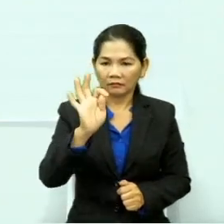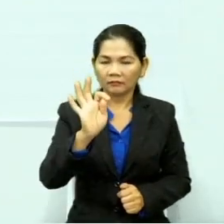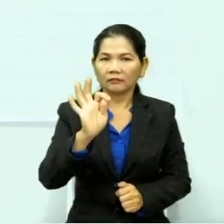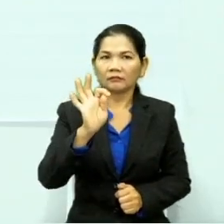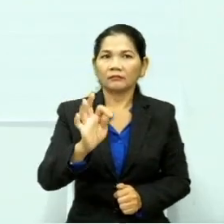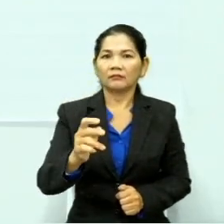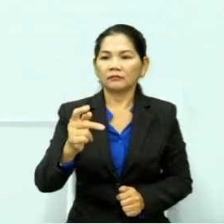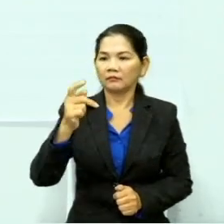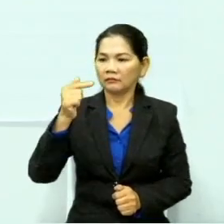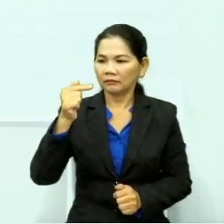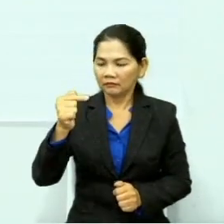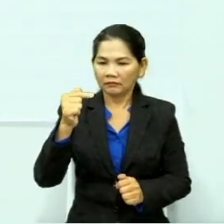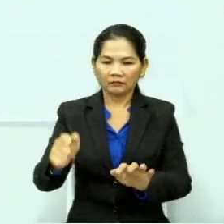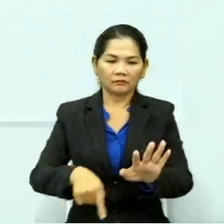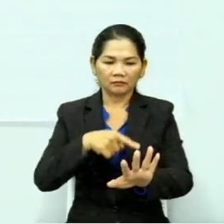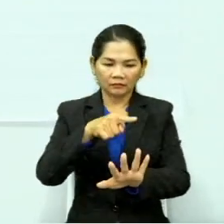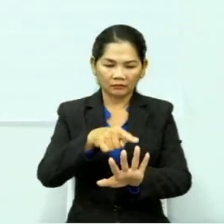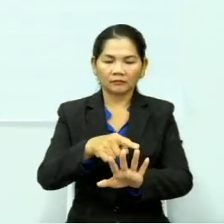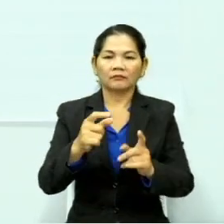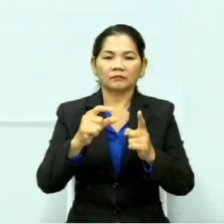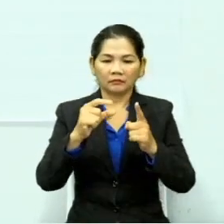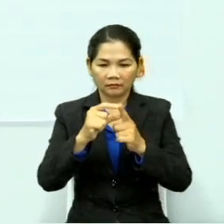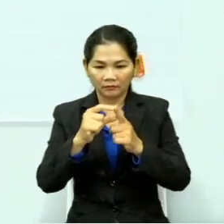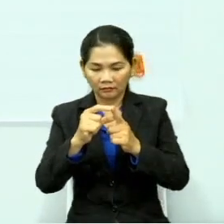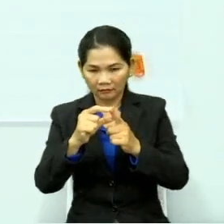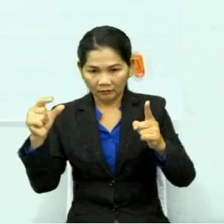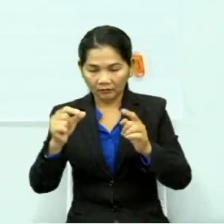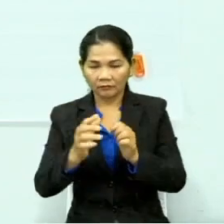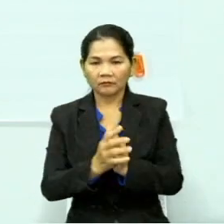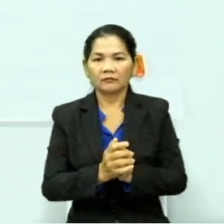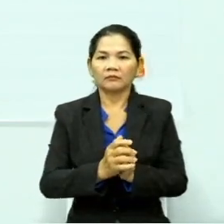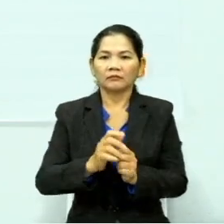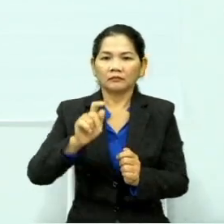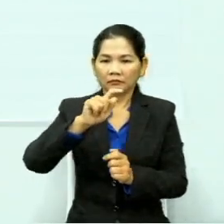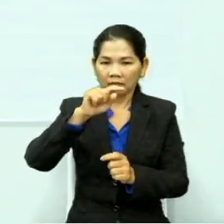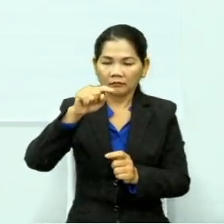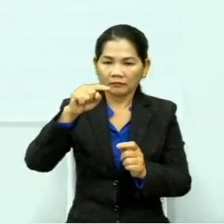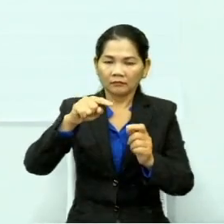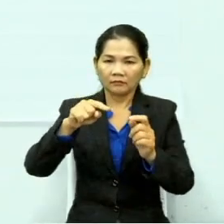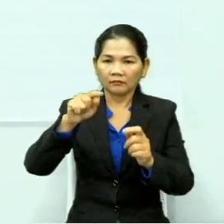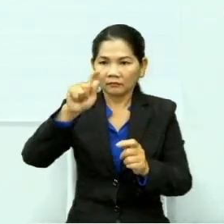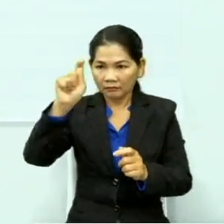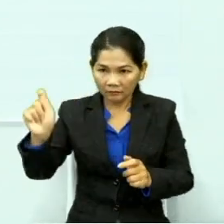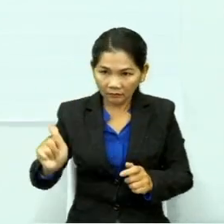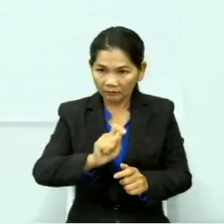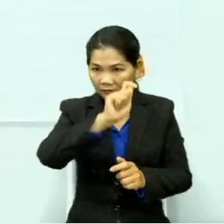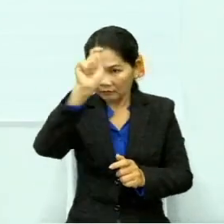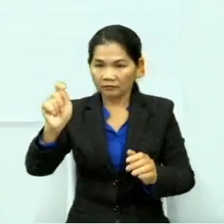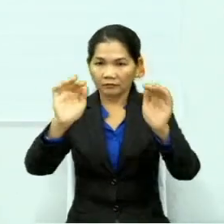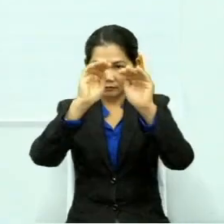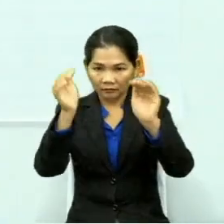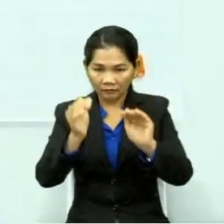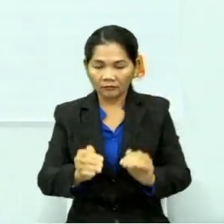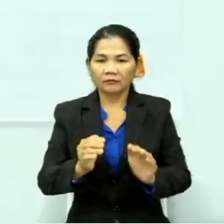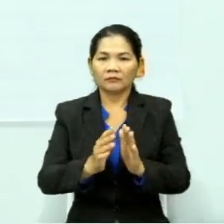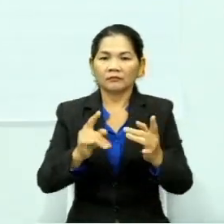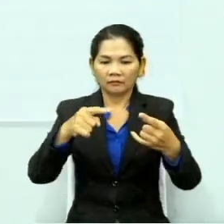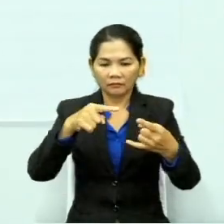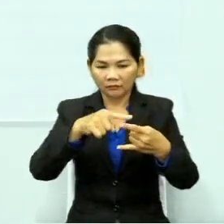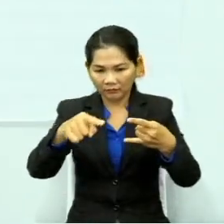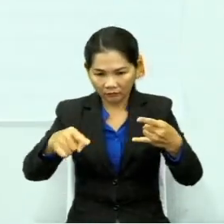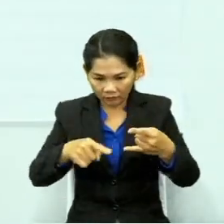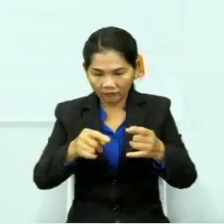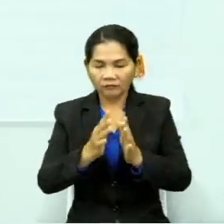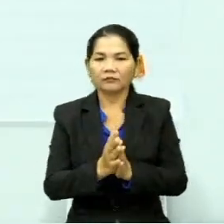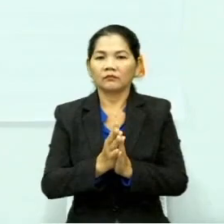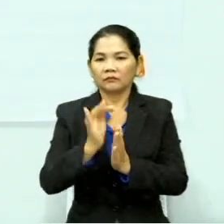nạ bịa chất kệ để giá sạp mình này tha thuơ chia rồng vùng thuơ ao miên sản tham mùl cố